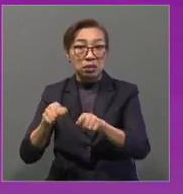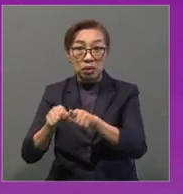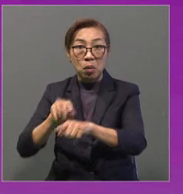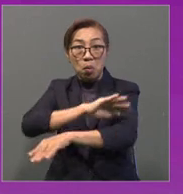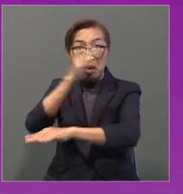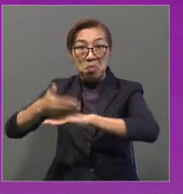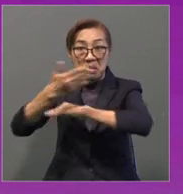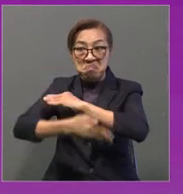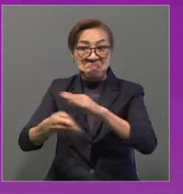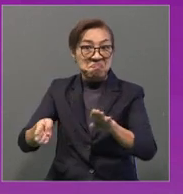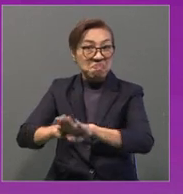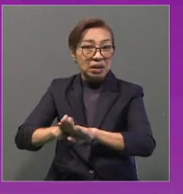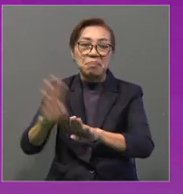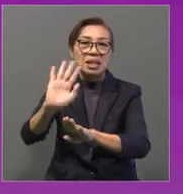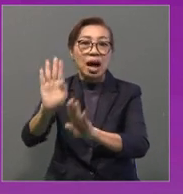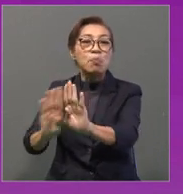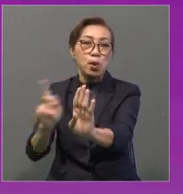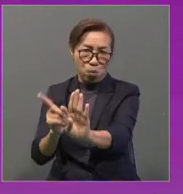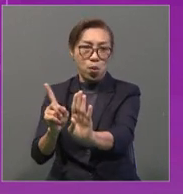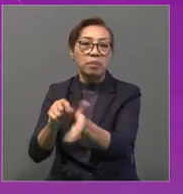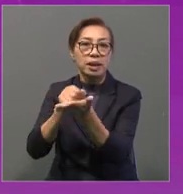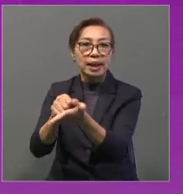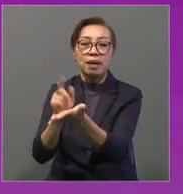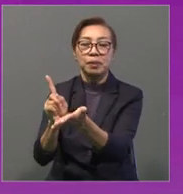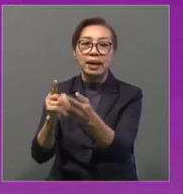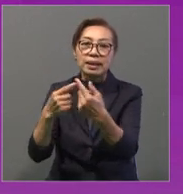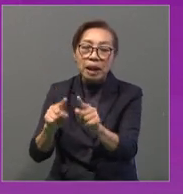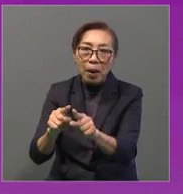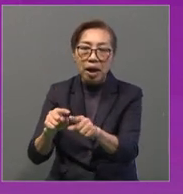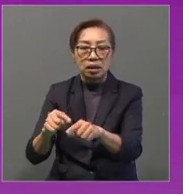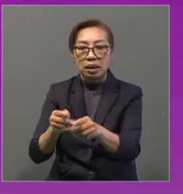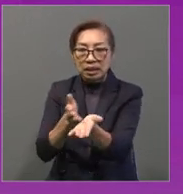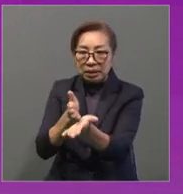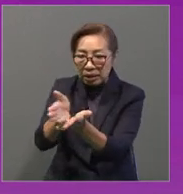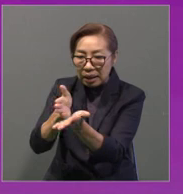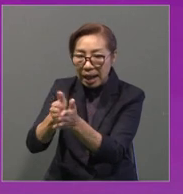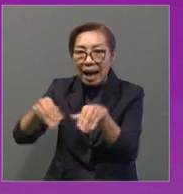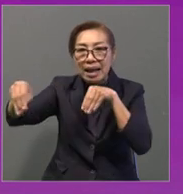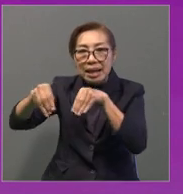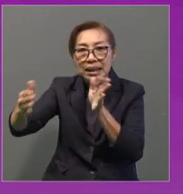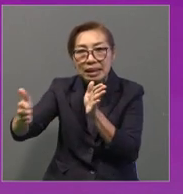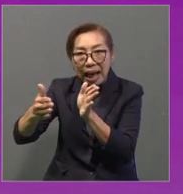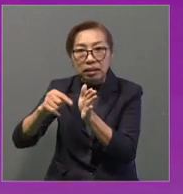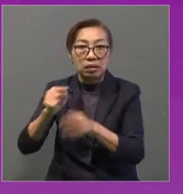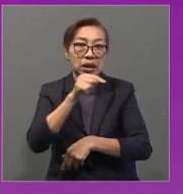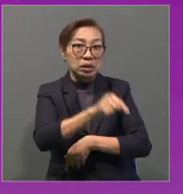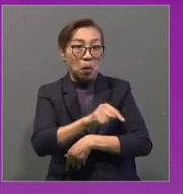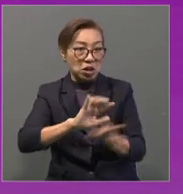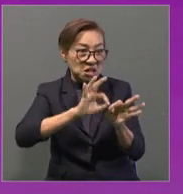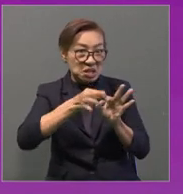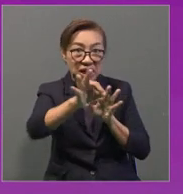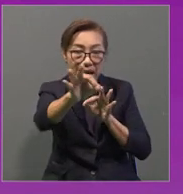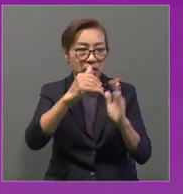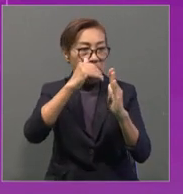หรือว่าสถานีหัวลำโพงเลยไหมยังไม่ปิดยังให้บริการเพียงถ้าจะปรับเปลี่ยนเพราะว่าทางไกลเหนืออีสานบอกไว้เมื่อสักครู่